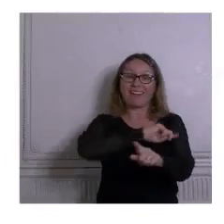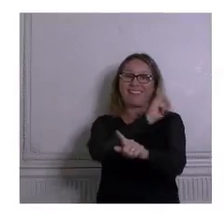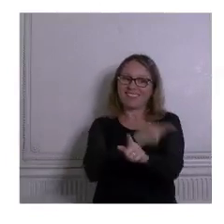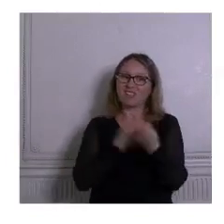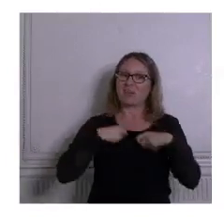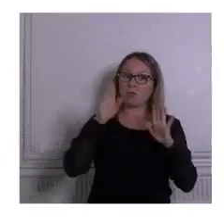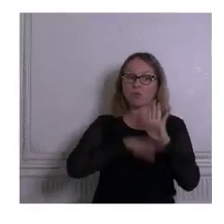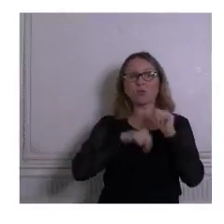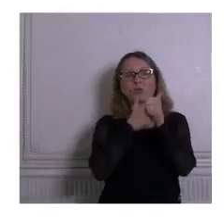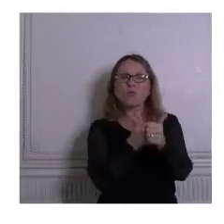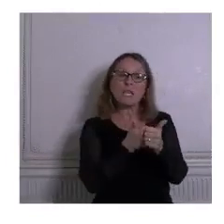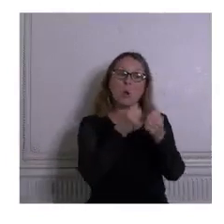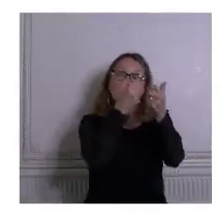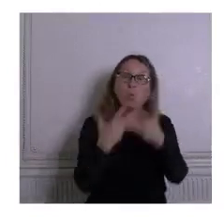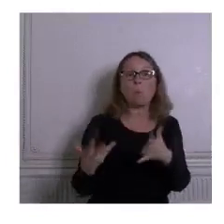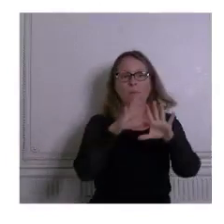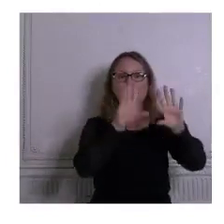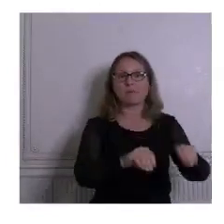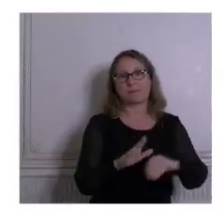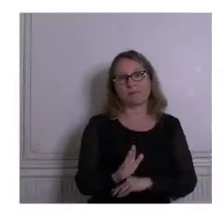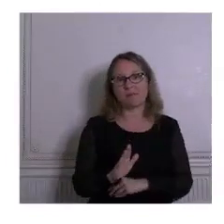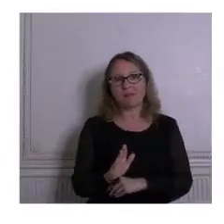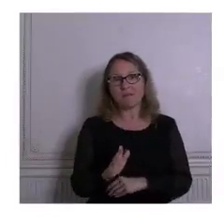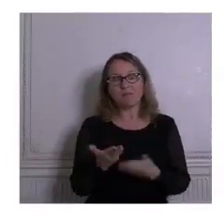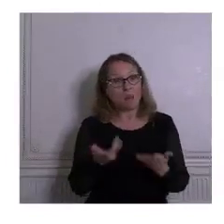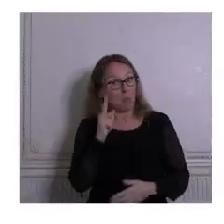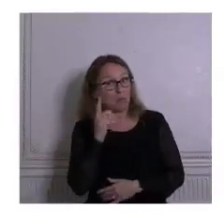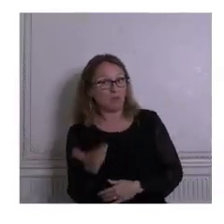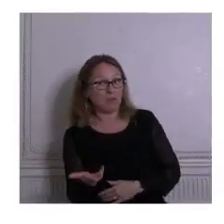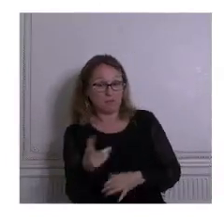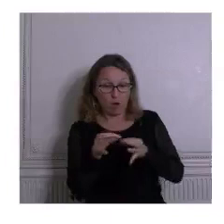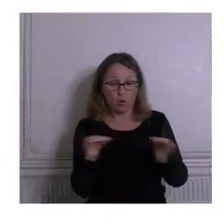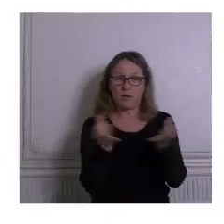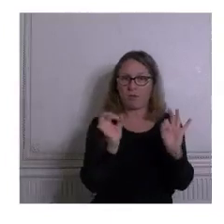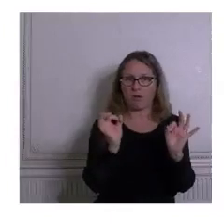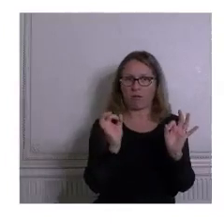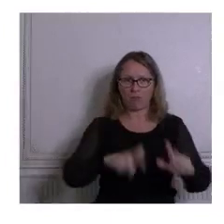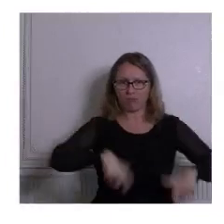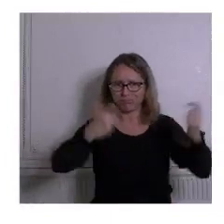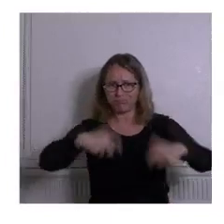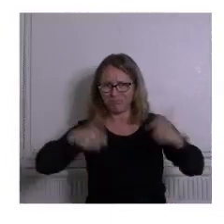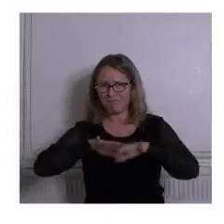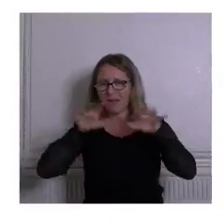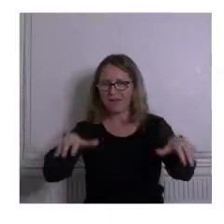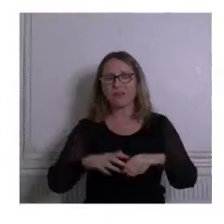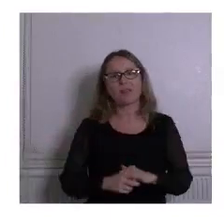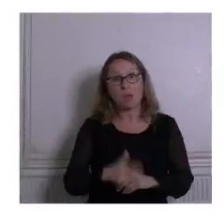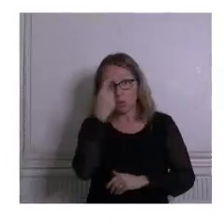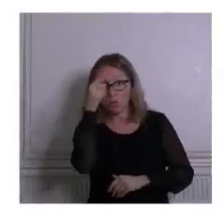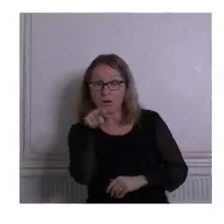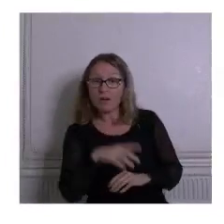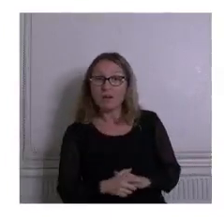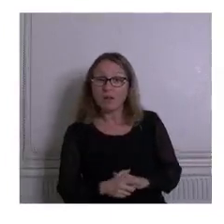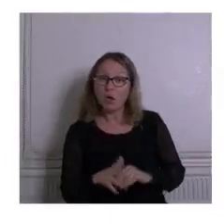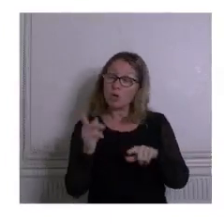mais je suis content qu'on s'y mette. Ça, il n'y a pas de souci. Vous avez parlé d'un guide des bonnes pratiques. Je crois que ce sera une très bonne idée, puisque nous